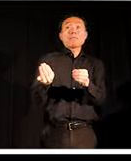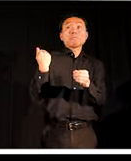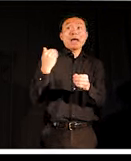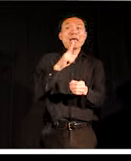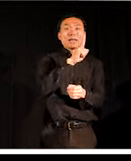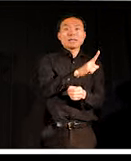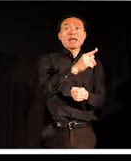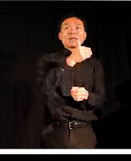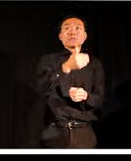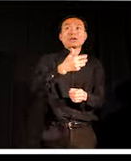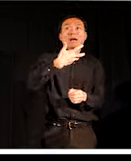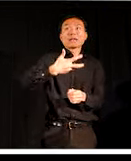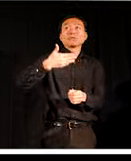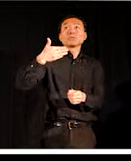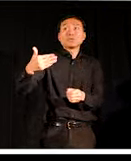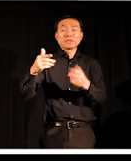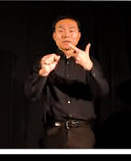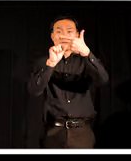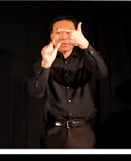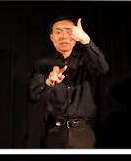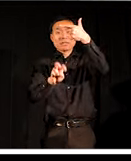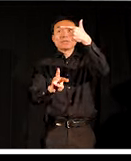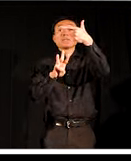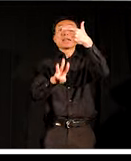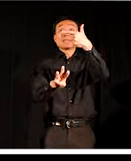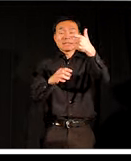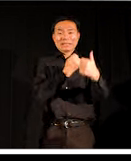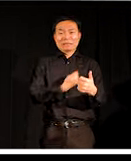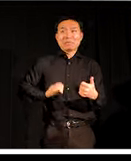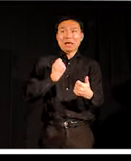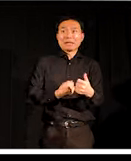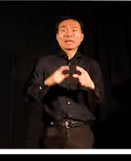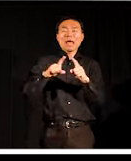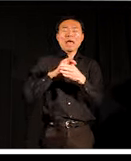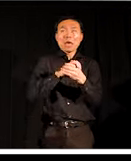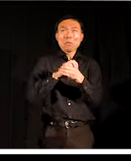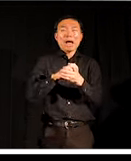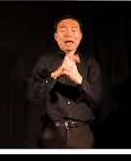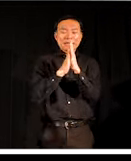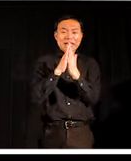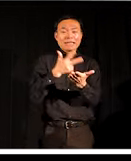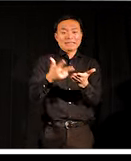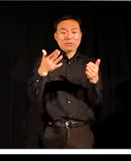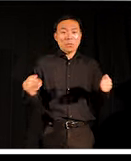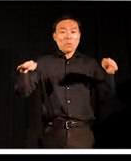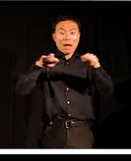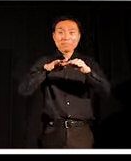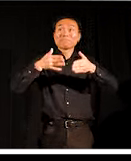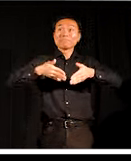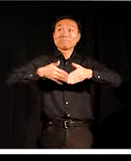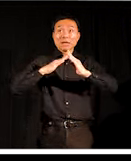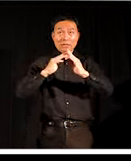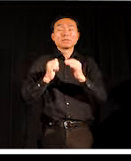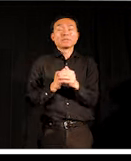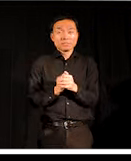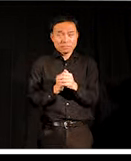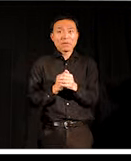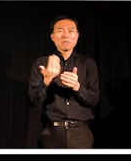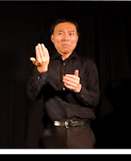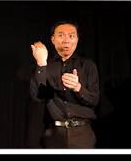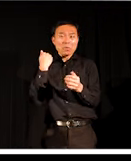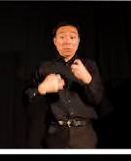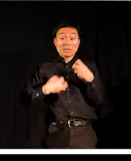1989年6月23日に姫平和記念資料官が会館しました会館後元姫学党の皆